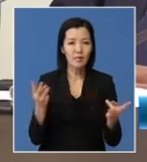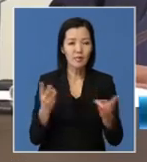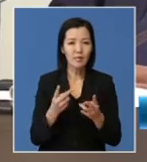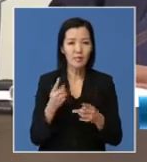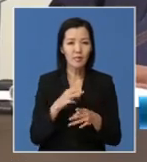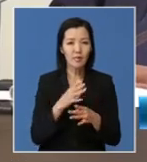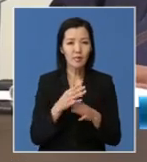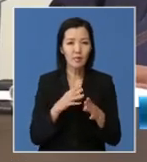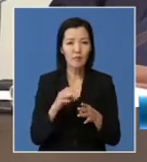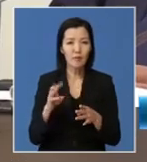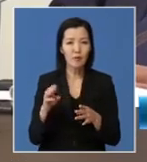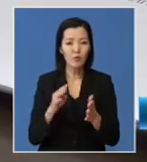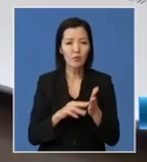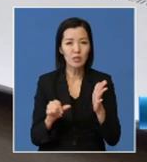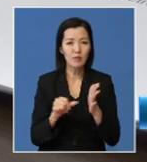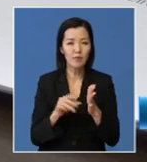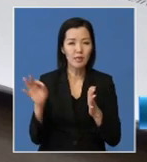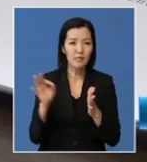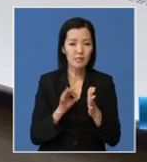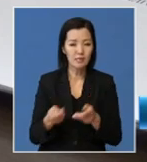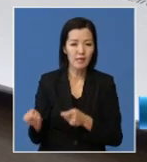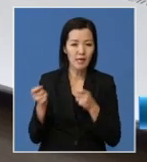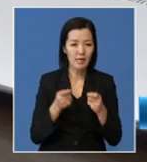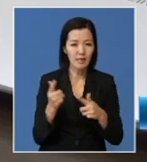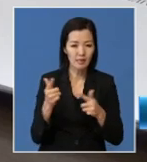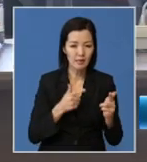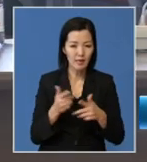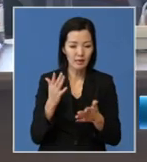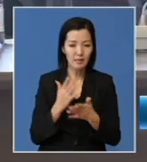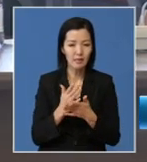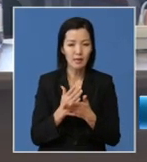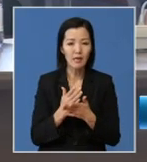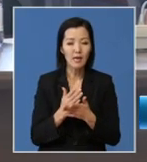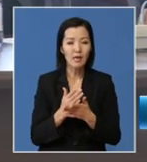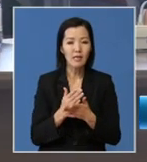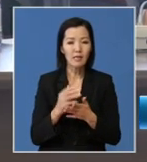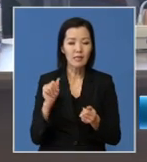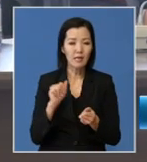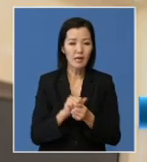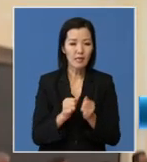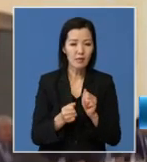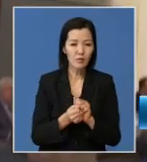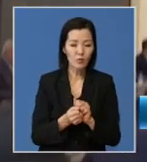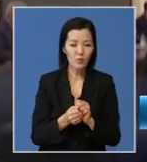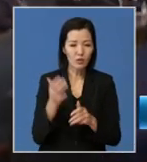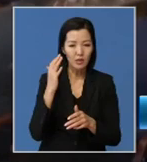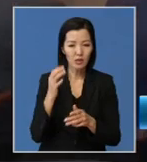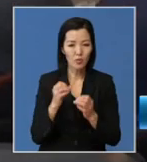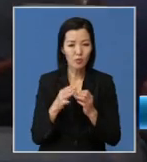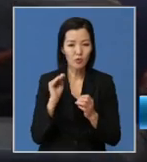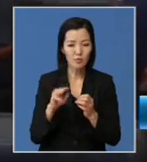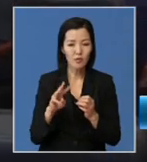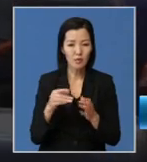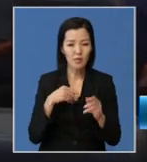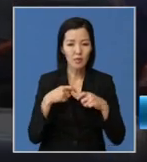1,5 миллион тонна көмірдің 96% жеткізілді, деді Айдар Беркінбаев. Қатты отынның әр тоннасы орташа есеппен 13 мың теңгеден